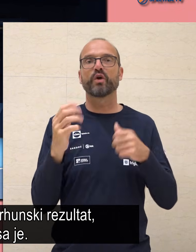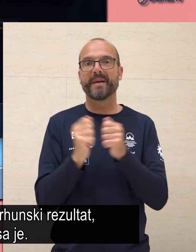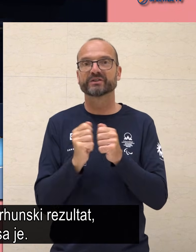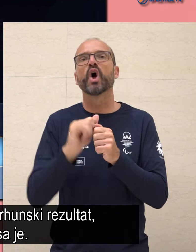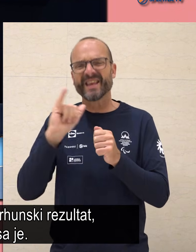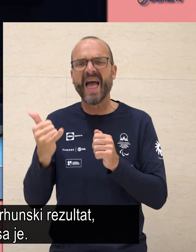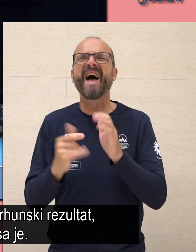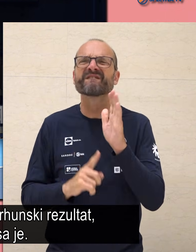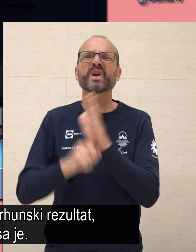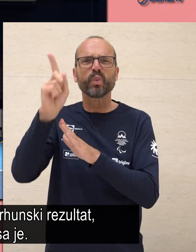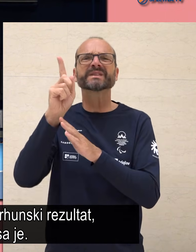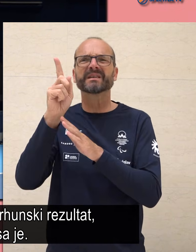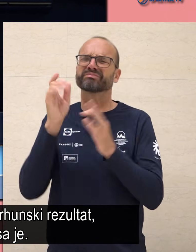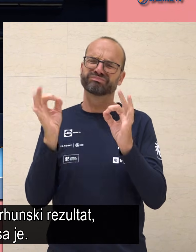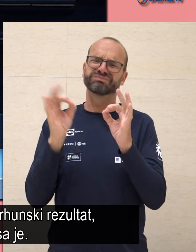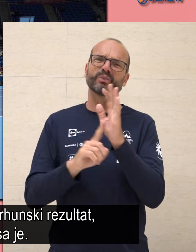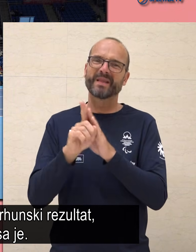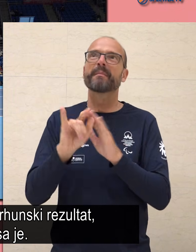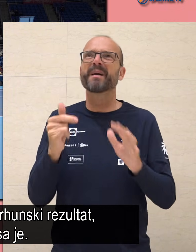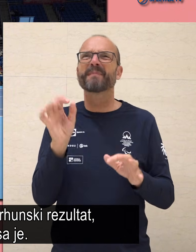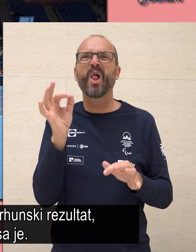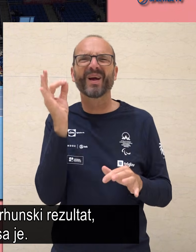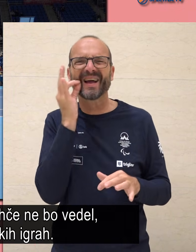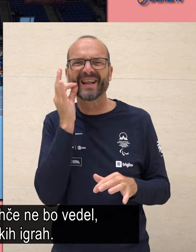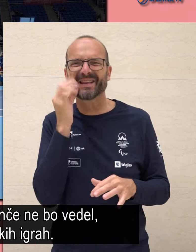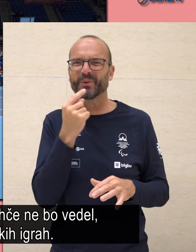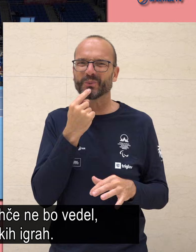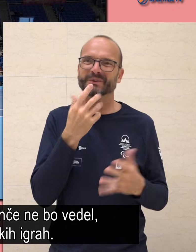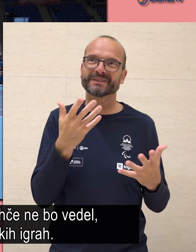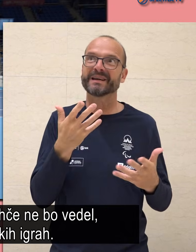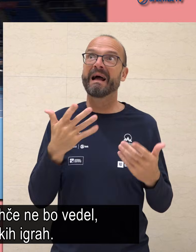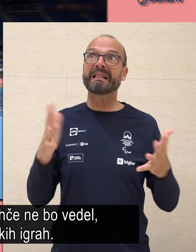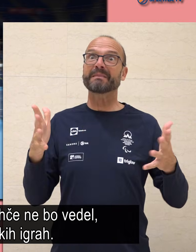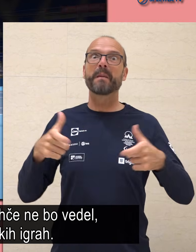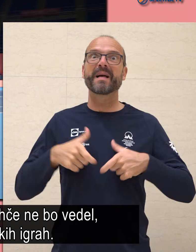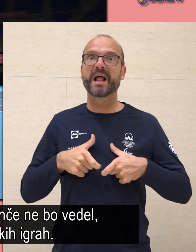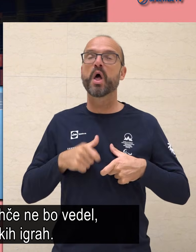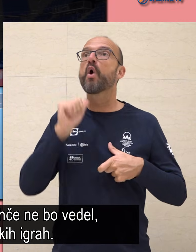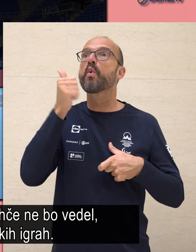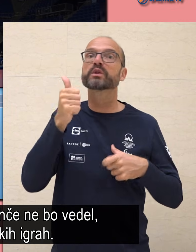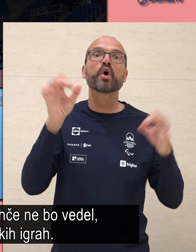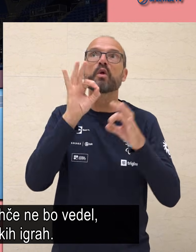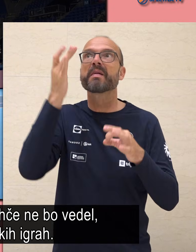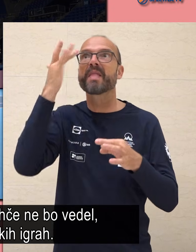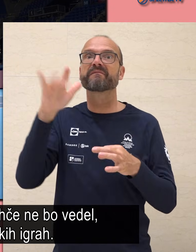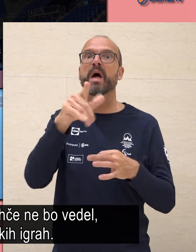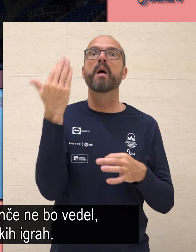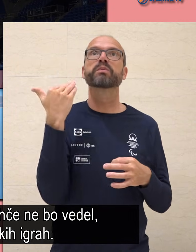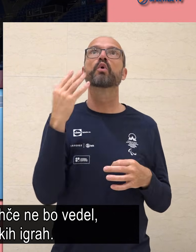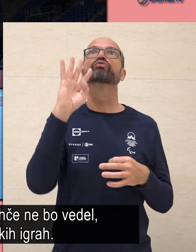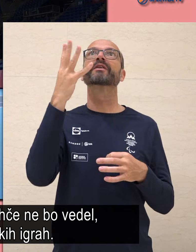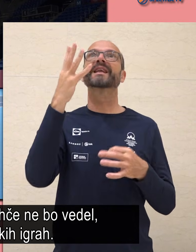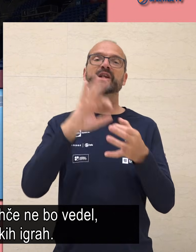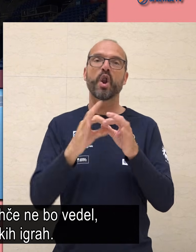tudi vrhunski rezultat, ampak malo preizkusa je, ne, pač medalje nimaš, jutri več nihče ne bo vedel, da